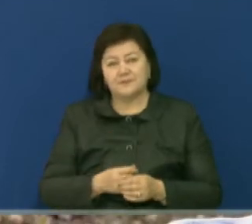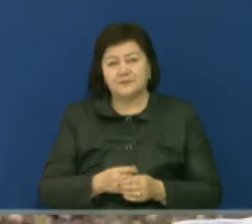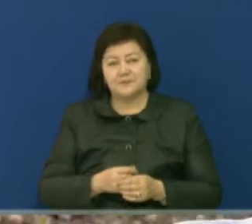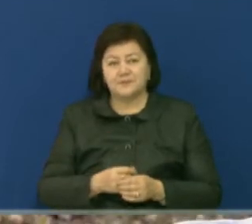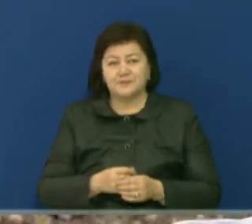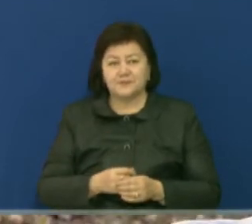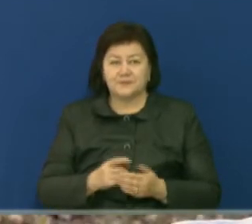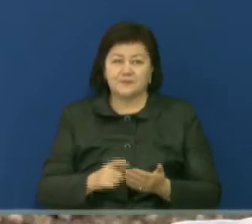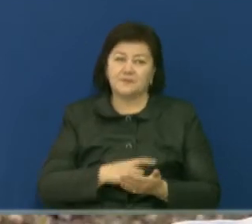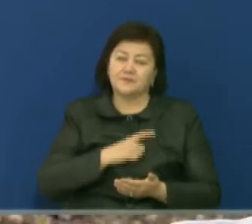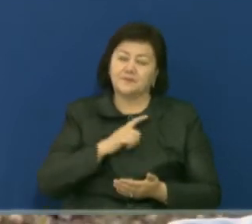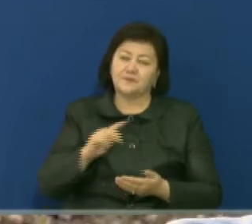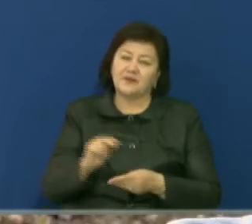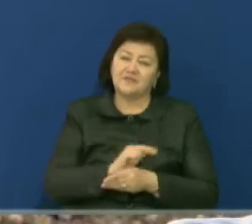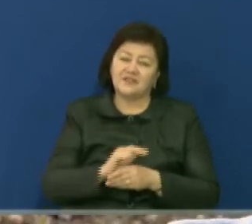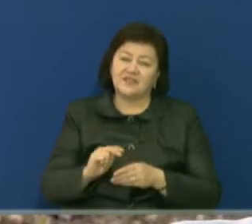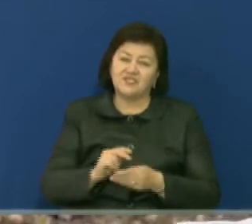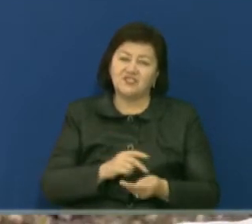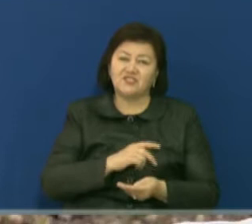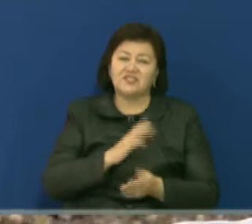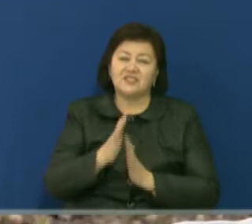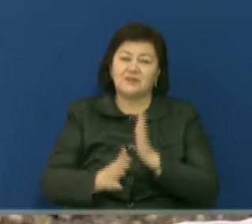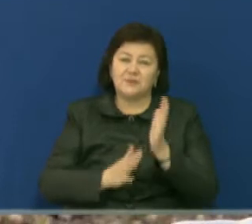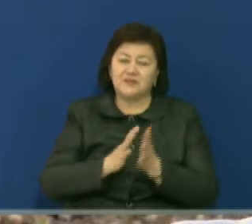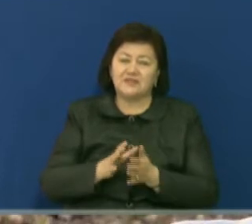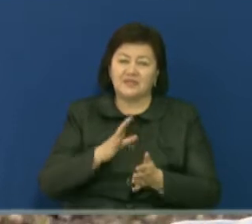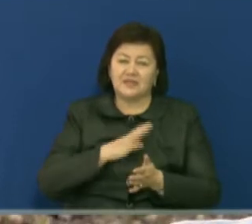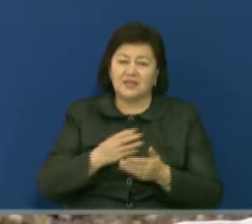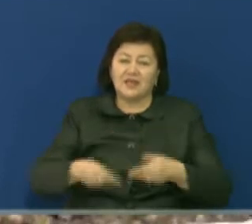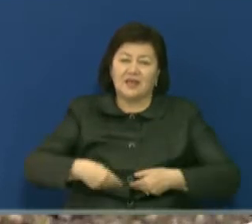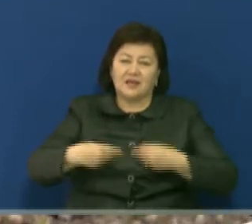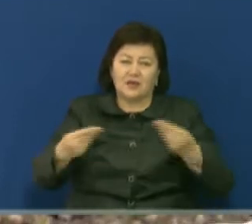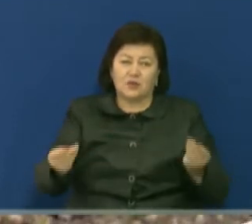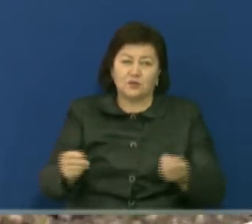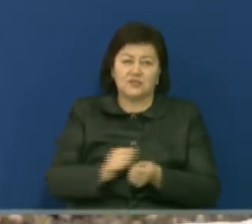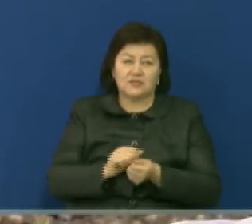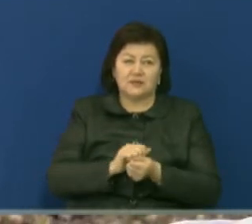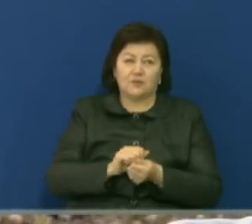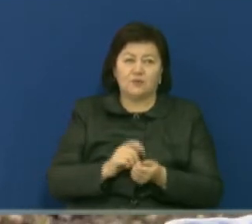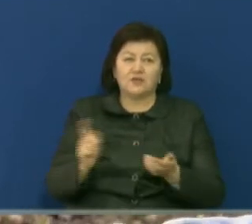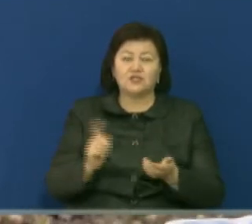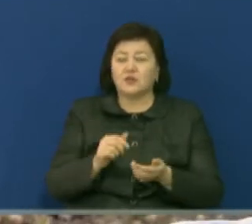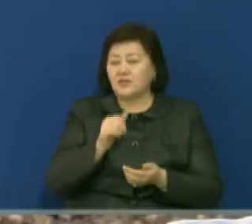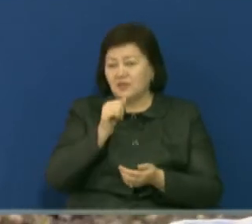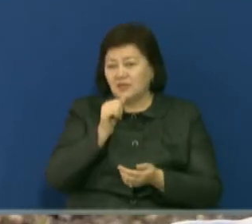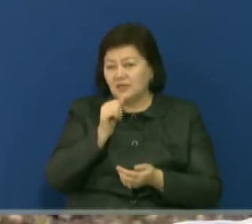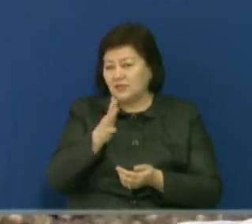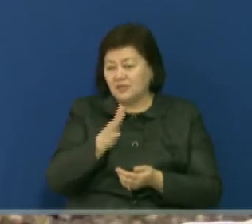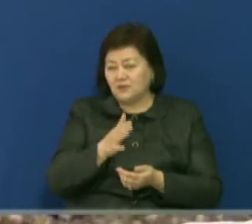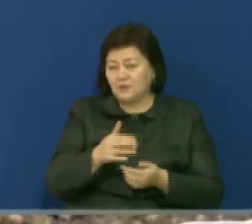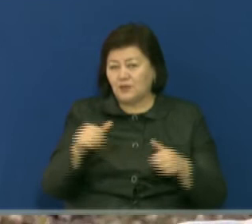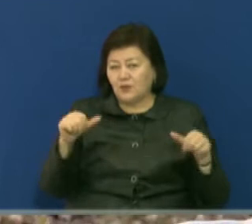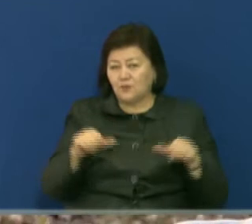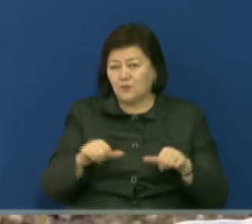беседы, профилактические беседы воспитательного характера. Также им были розданы буклеты о том, что они не имеют права находиться